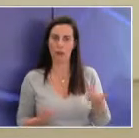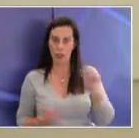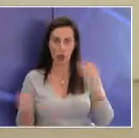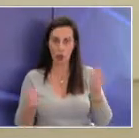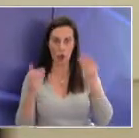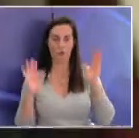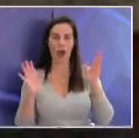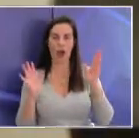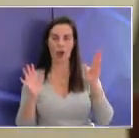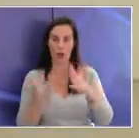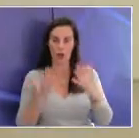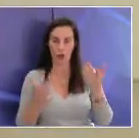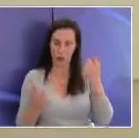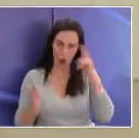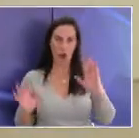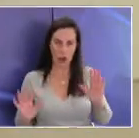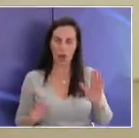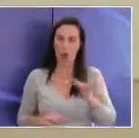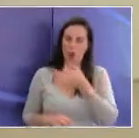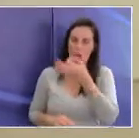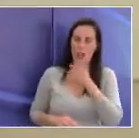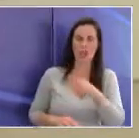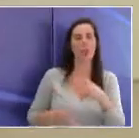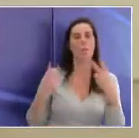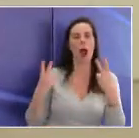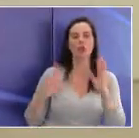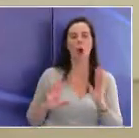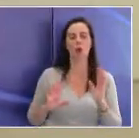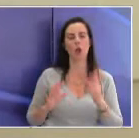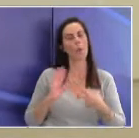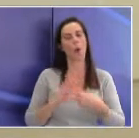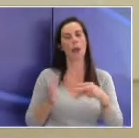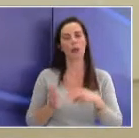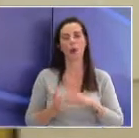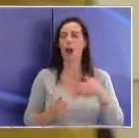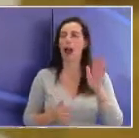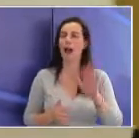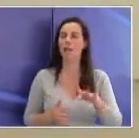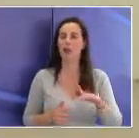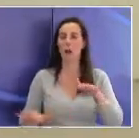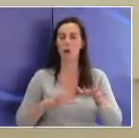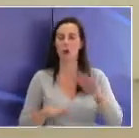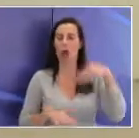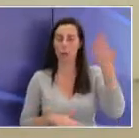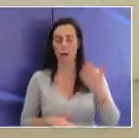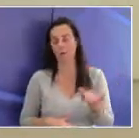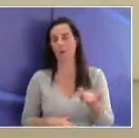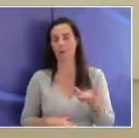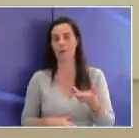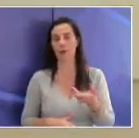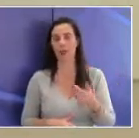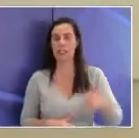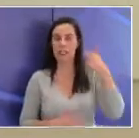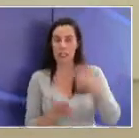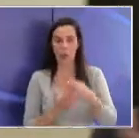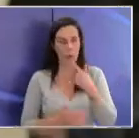דבר כל כך דרמטי שלא ידענו קודם. השאלה אם באמת יש לזה משמעויות פוליטיות, אולי אפילו לקואליציה הבאה. כי אומר משה